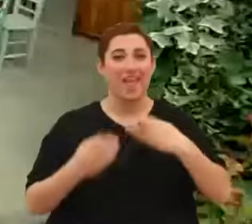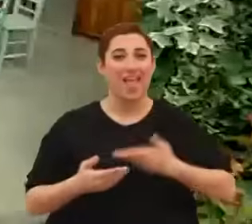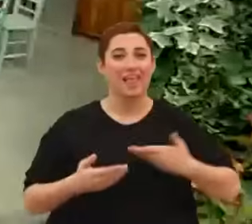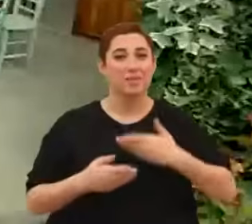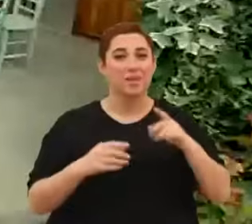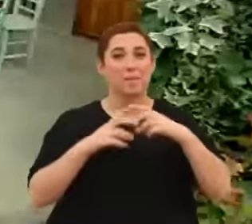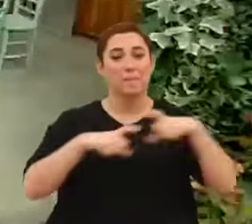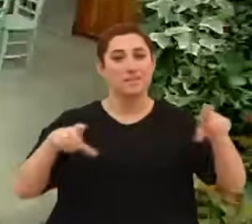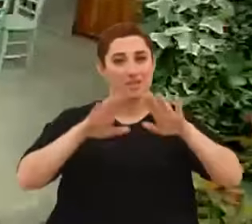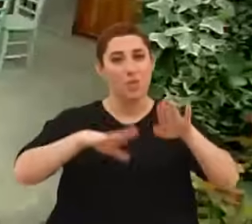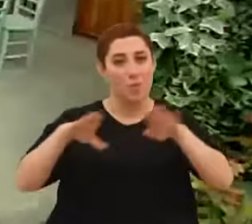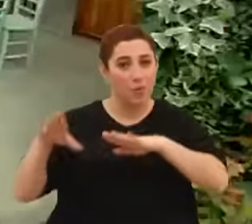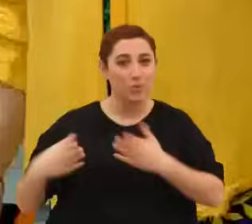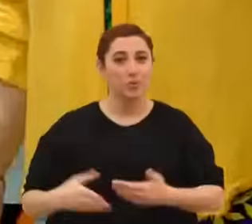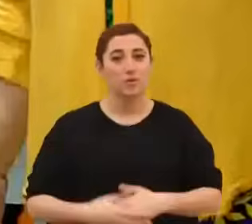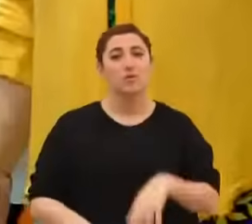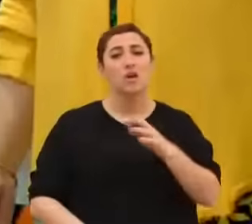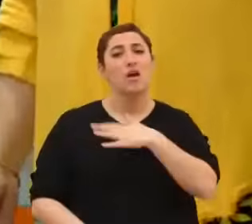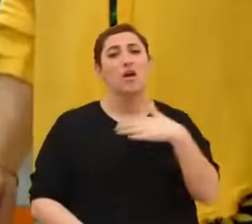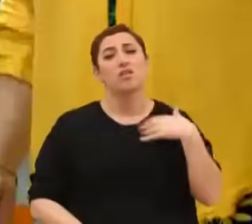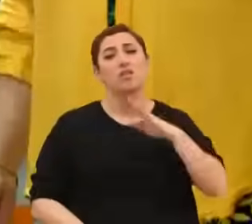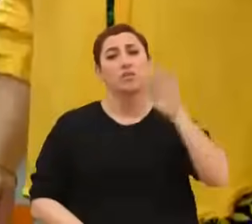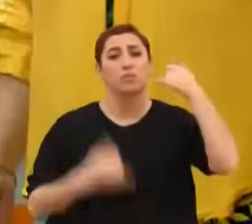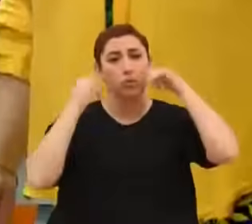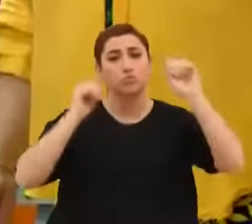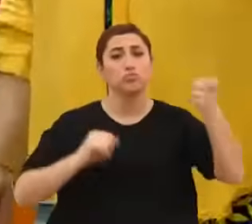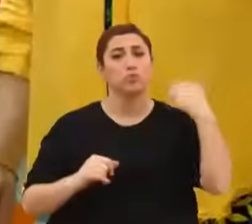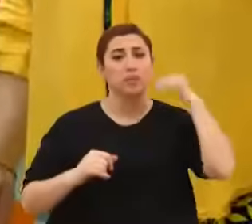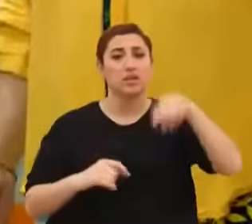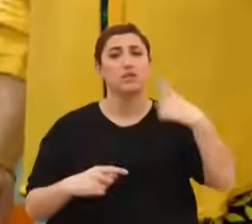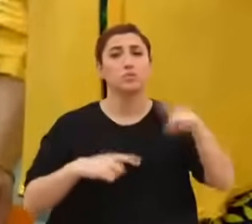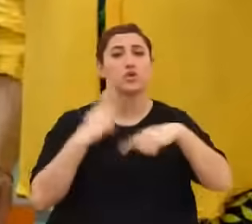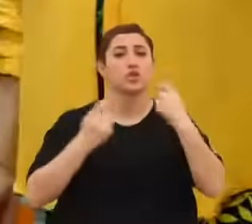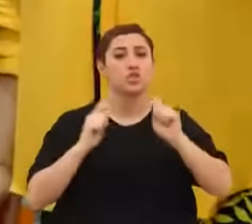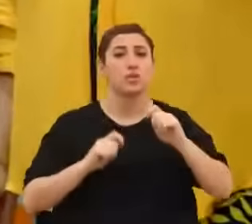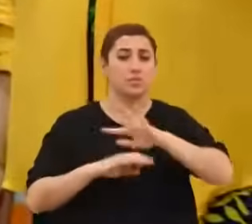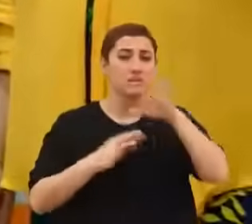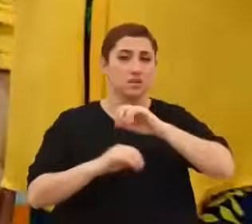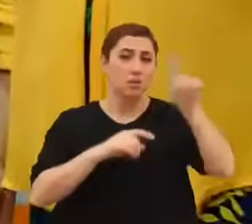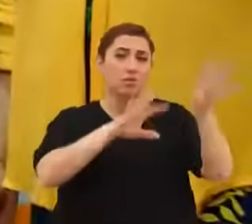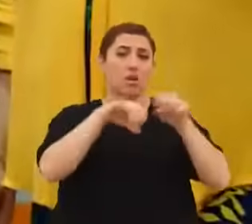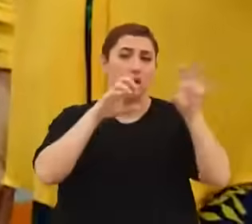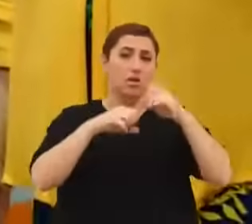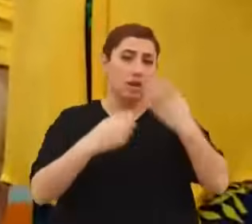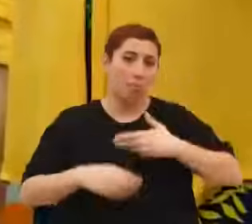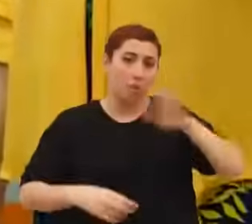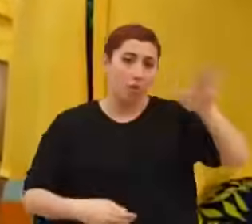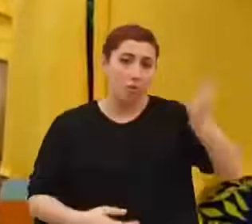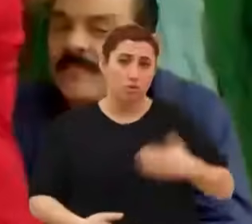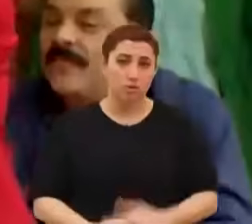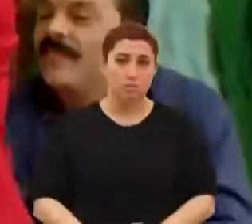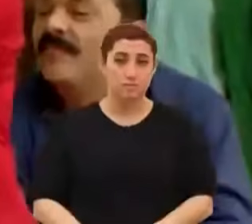ekmekleri masaya koysana en azından. Ya anne gittim koçu buldum getirdim bin tane şeyle işte alır millet oradan ne olacak işte orada ekmekler